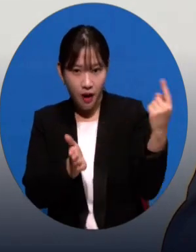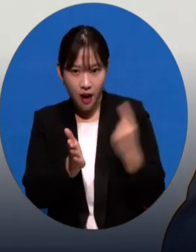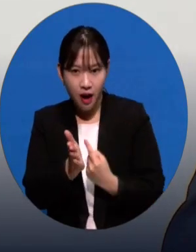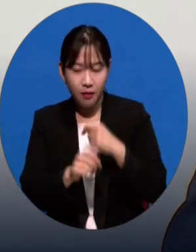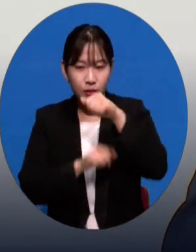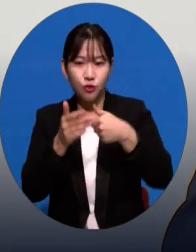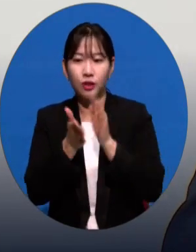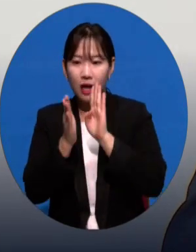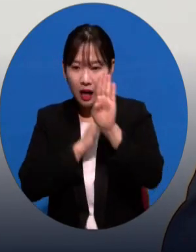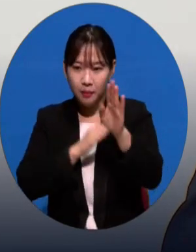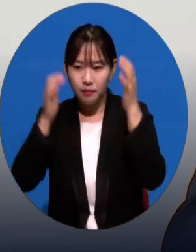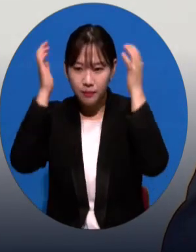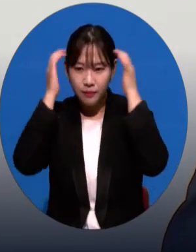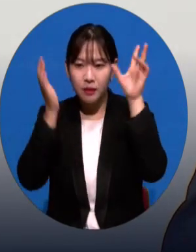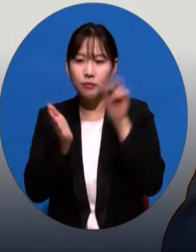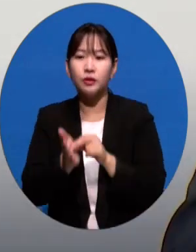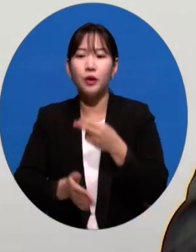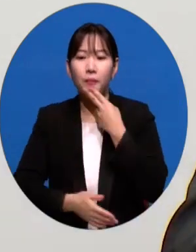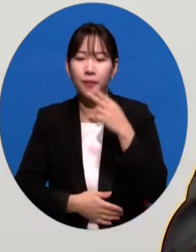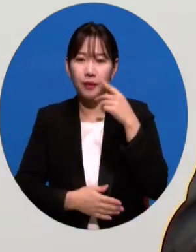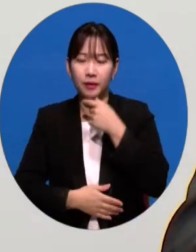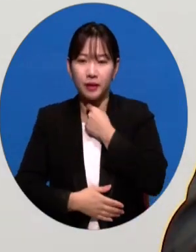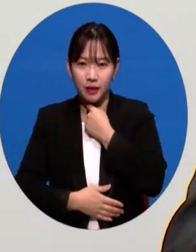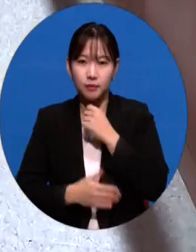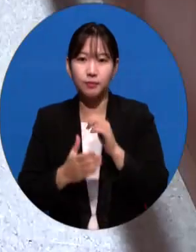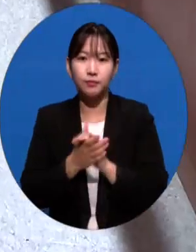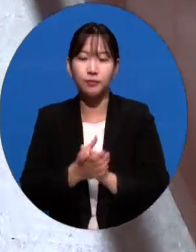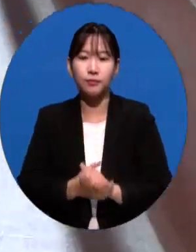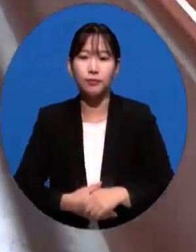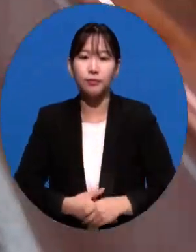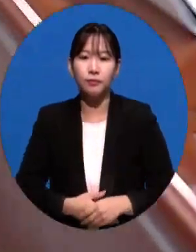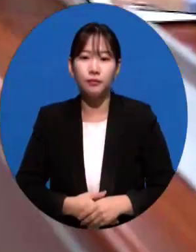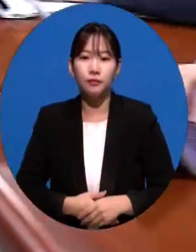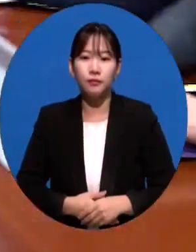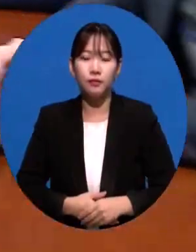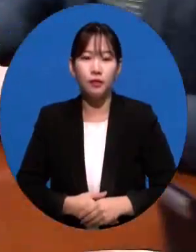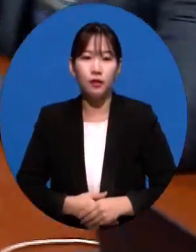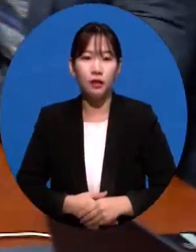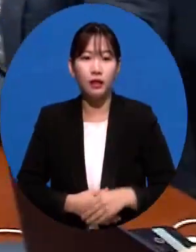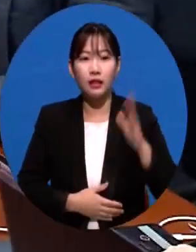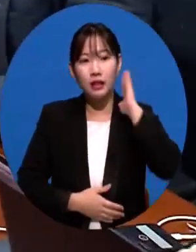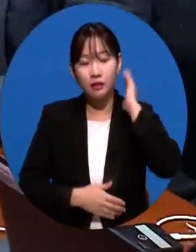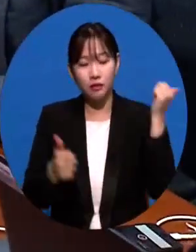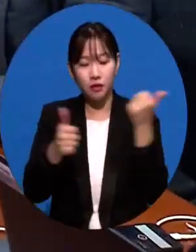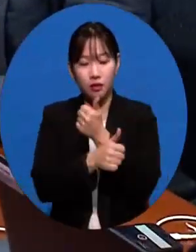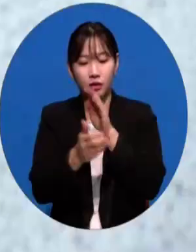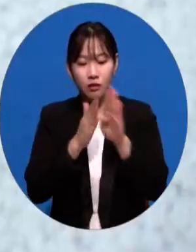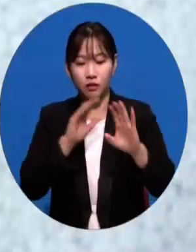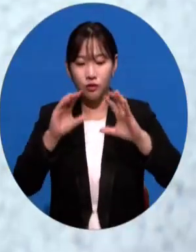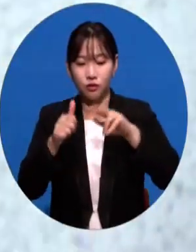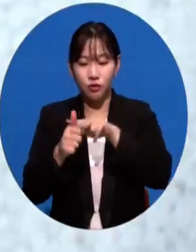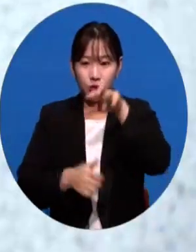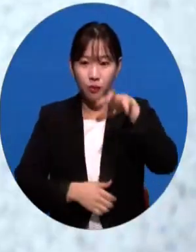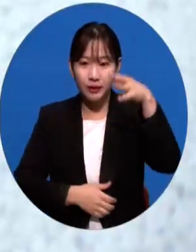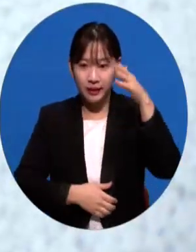앞날에 재앙이 되지 않기를 바랄뿐입니다 정권 교체